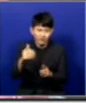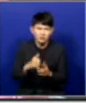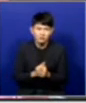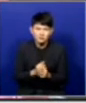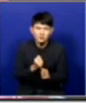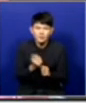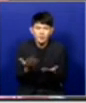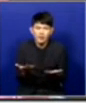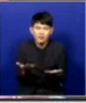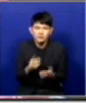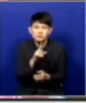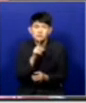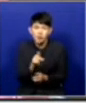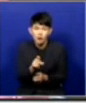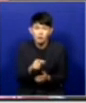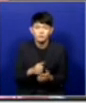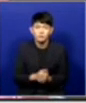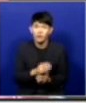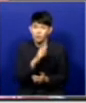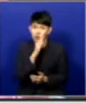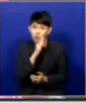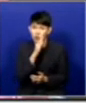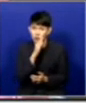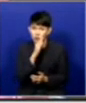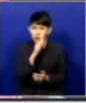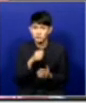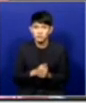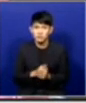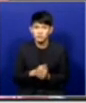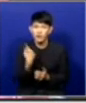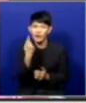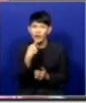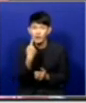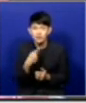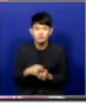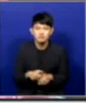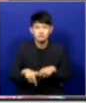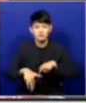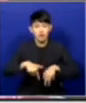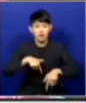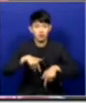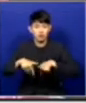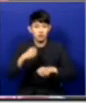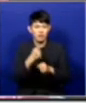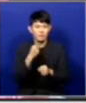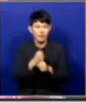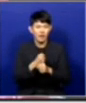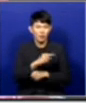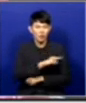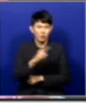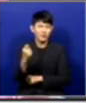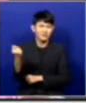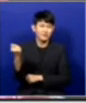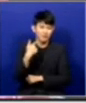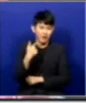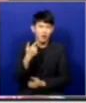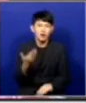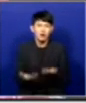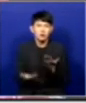างไรถ้าคนที่หาเช้ากินค่ำหรือแรงงาน